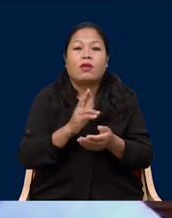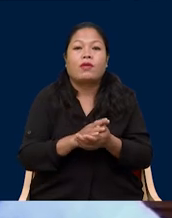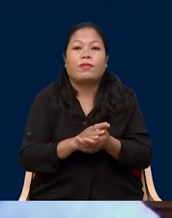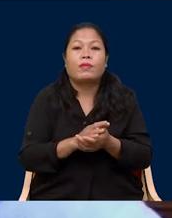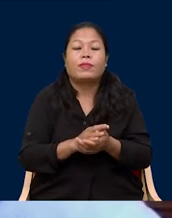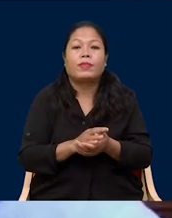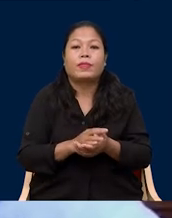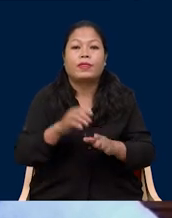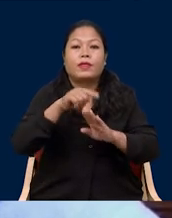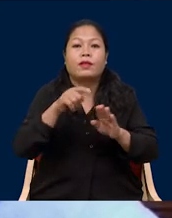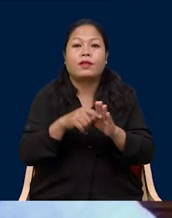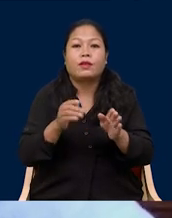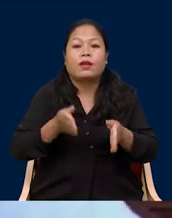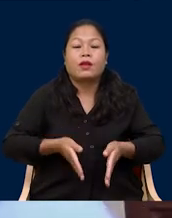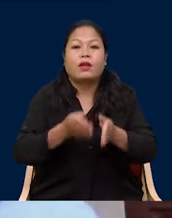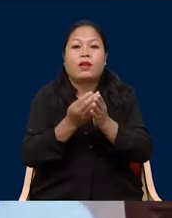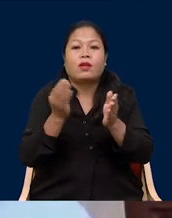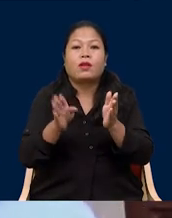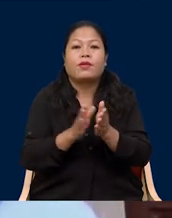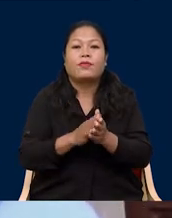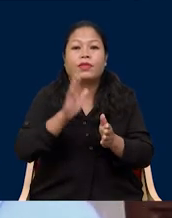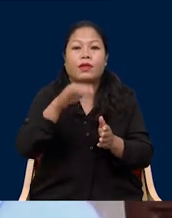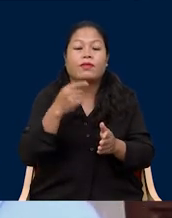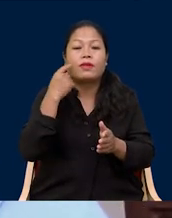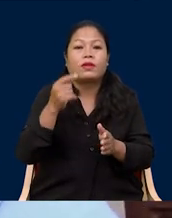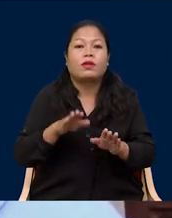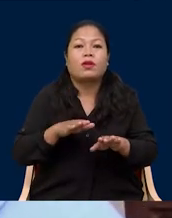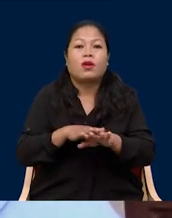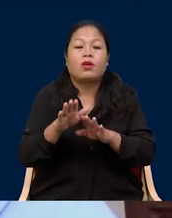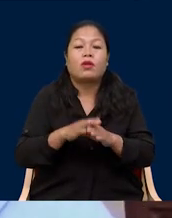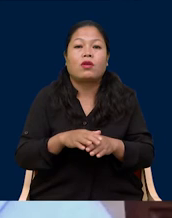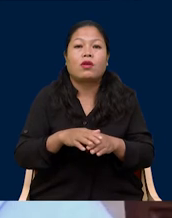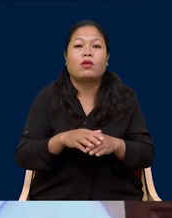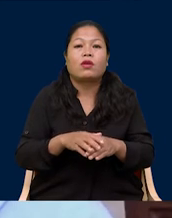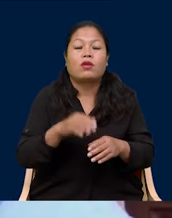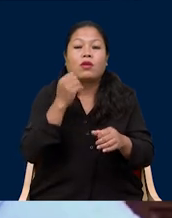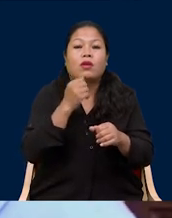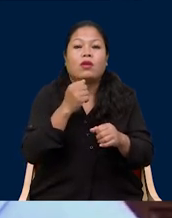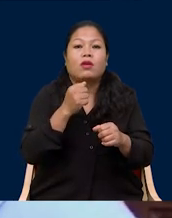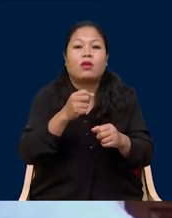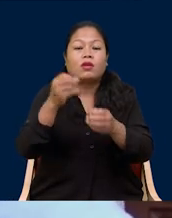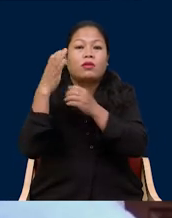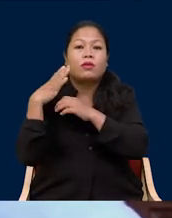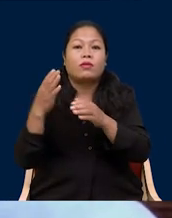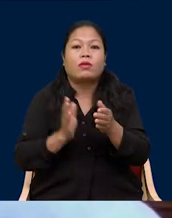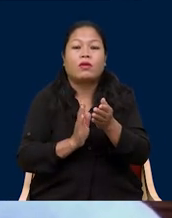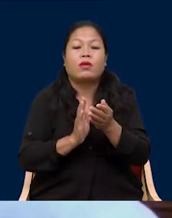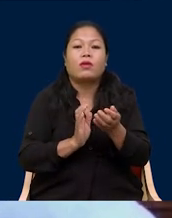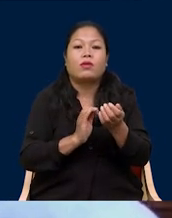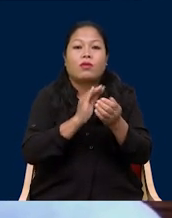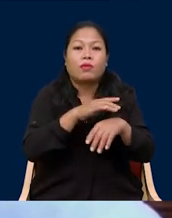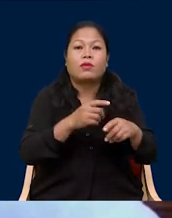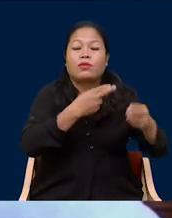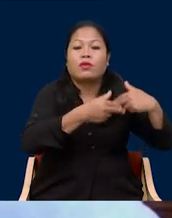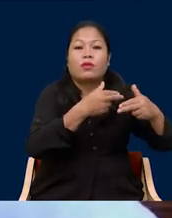र पोलिसीको रूपमा चाहिँ अगाडि बढिरहेको देखे तापनि आउने दिनहरूमा चाहिँ कार्यान्वयन चाहिँ म सबभन्दा